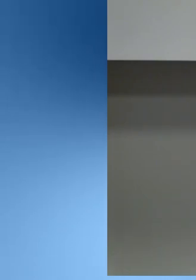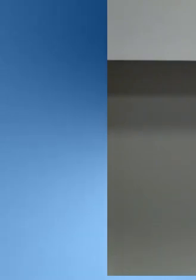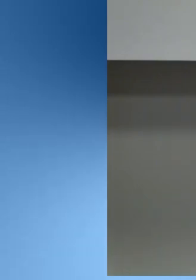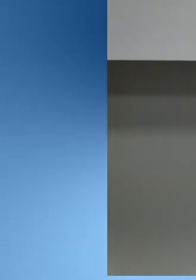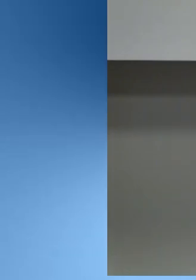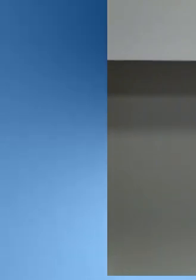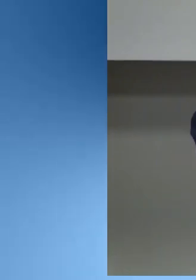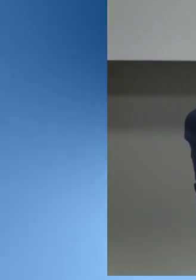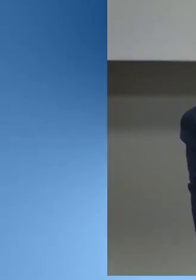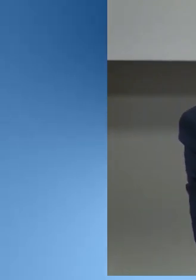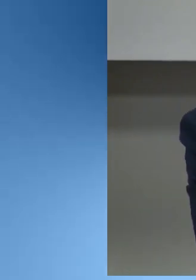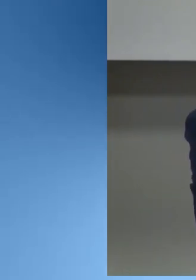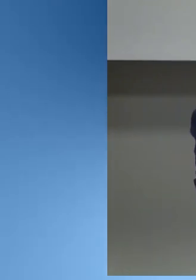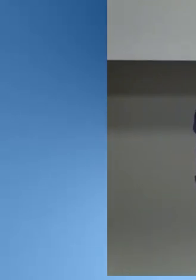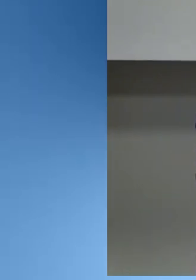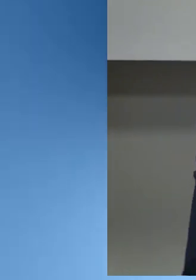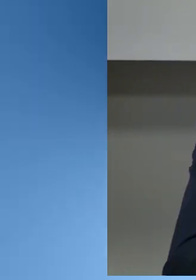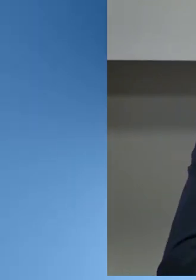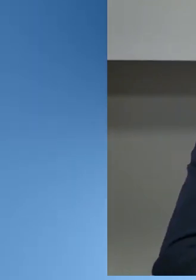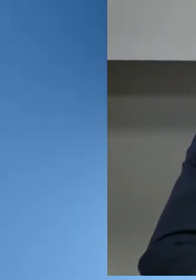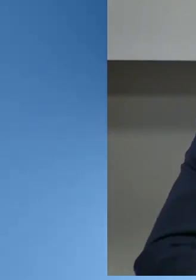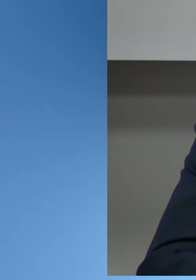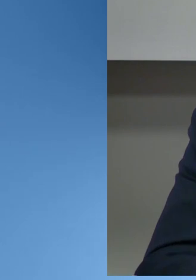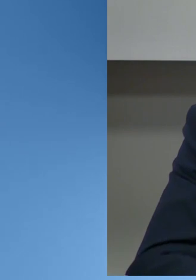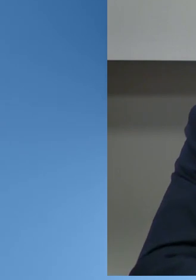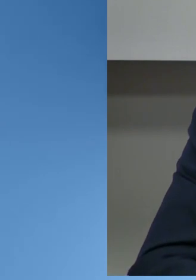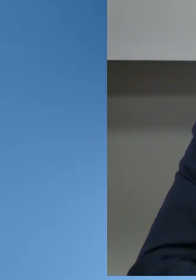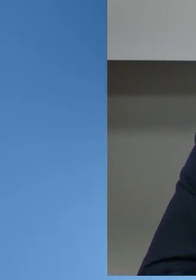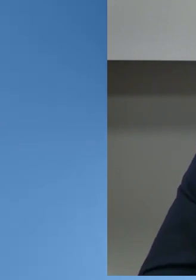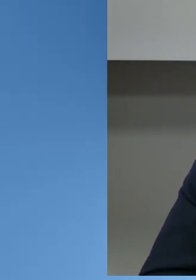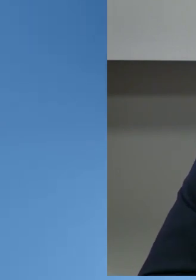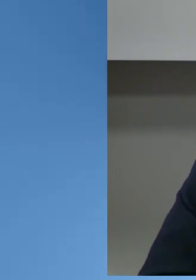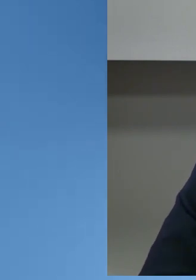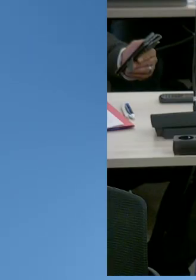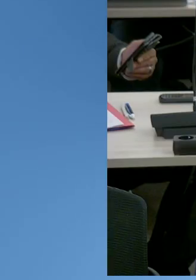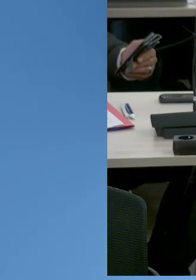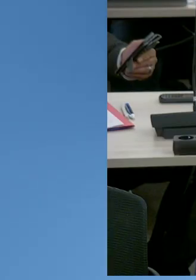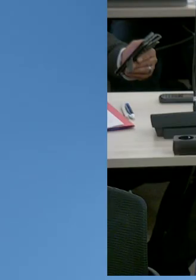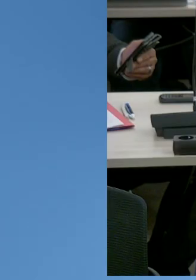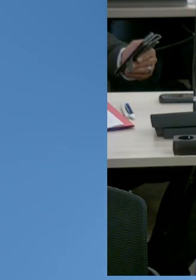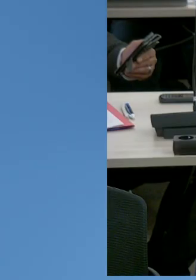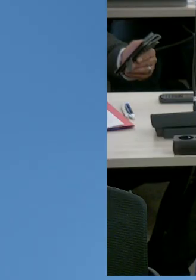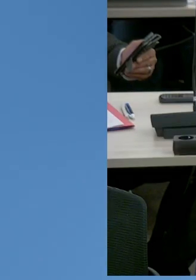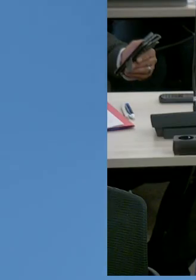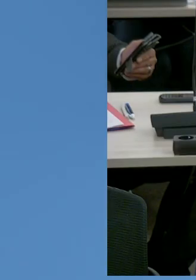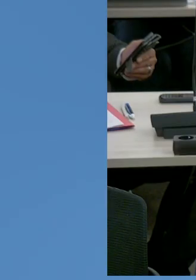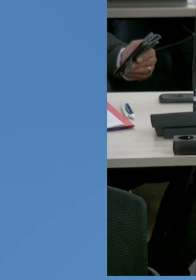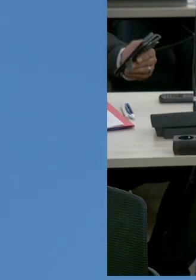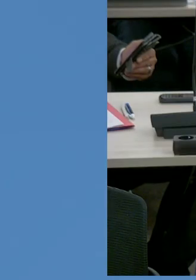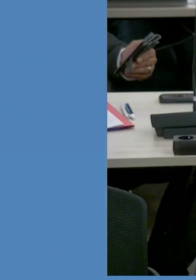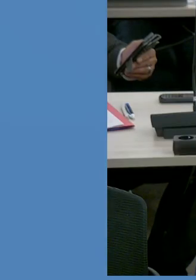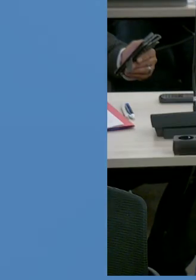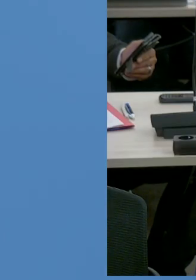que vous avez porté dans précédent l'effet de surprise parfois se pose là quoi mais ça nous a servi aussi plus